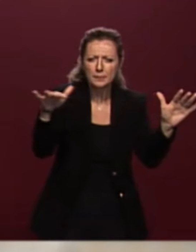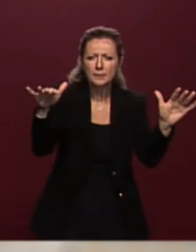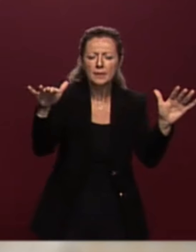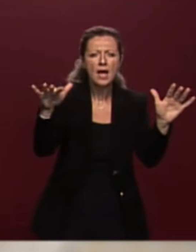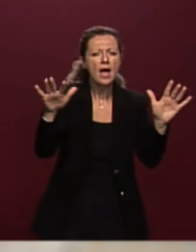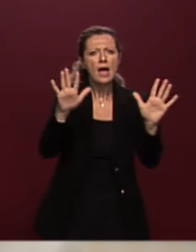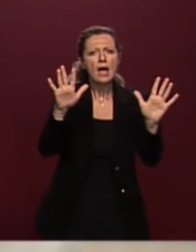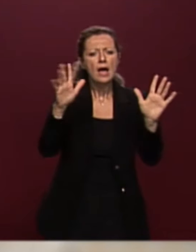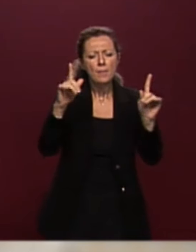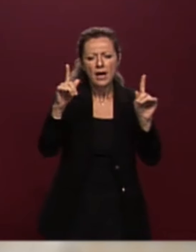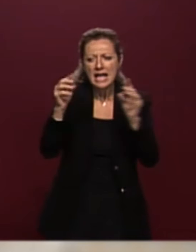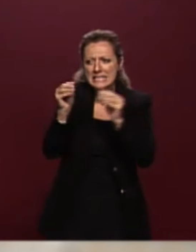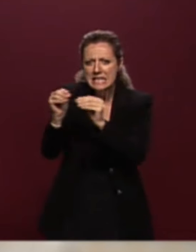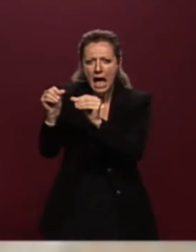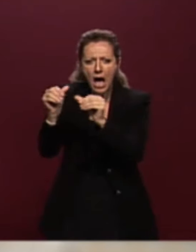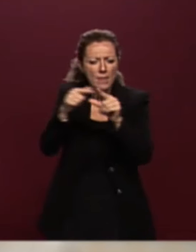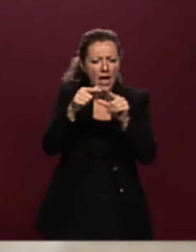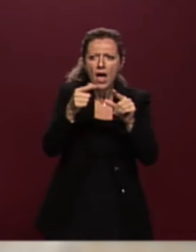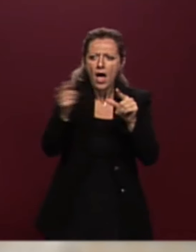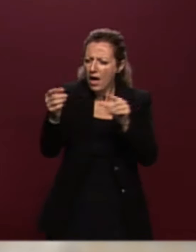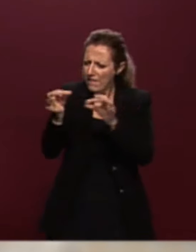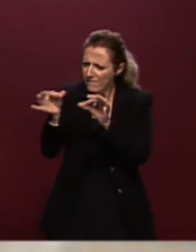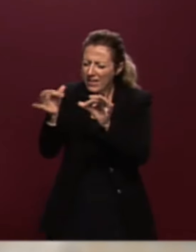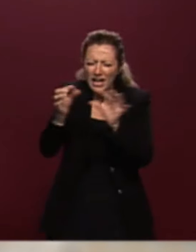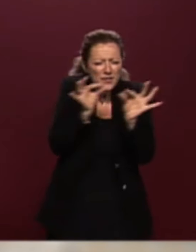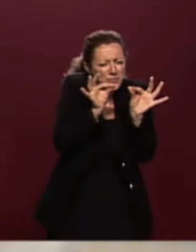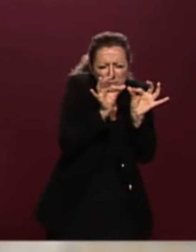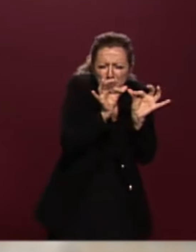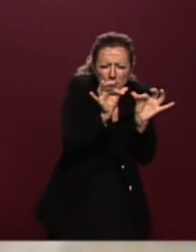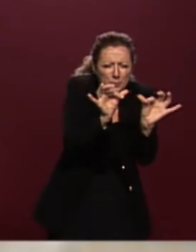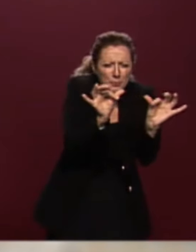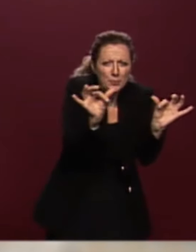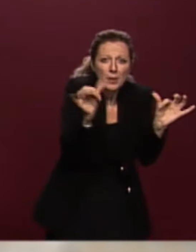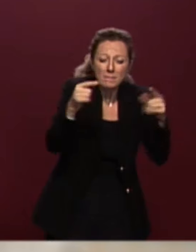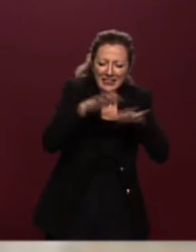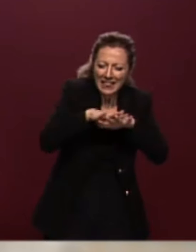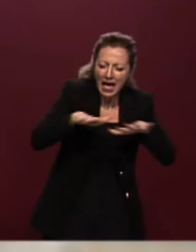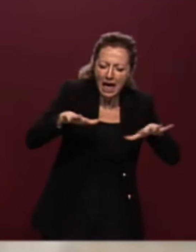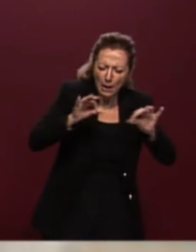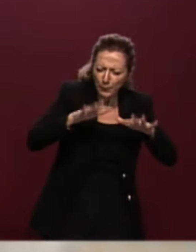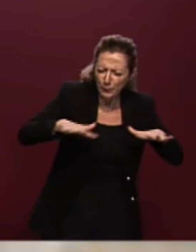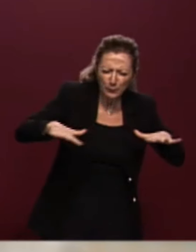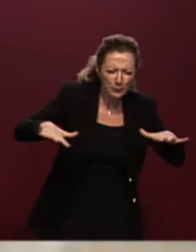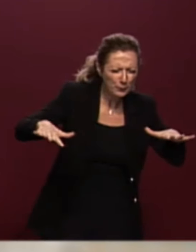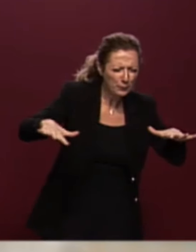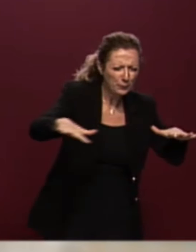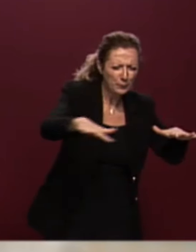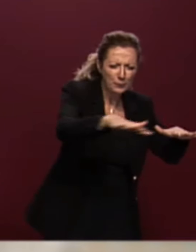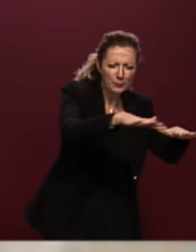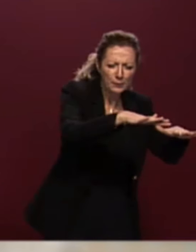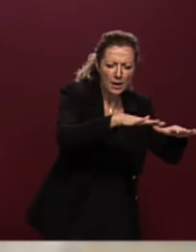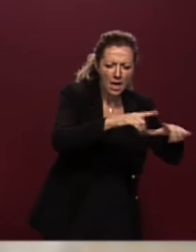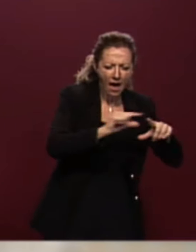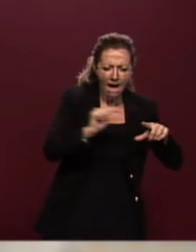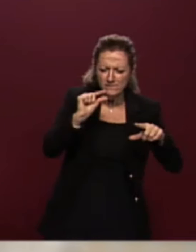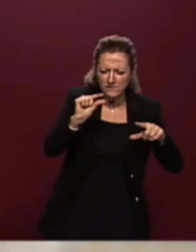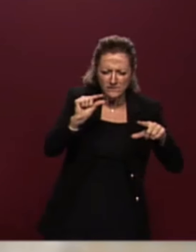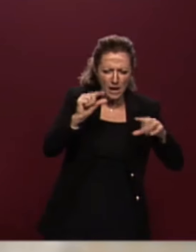Anzi, era ancora più fine della sabbia. Quella c'era per terra. Un dito di